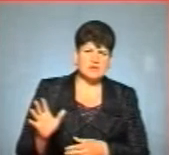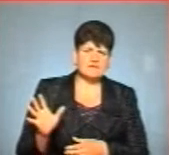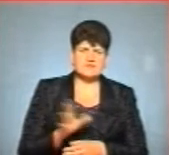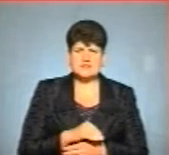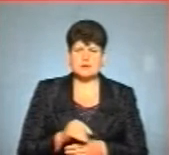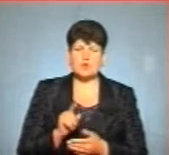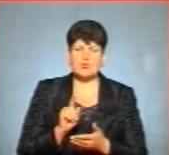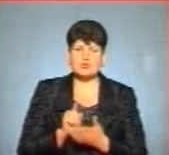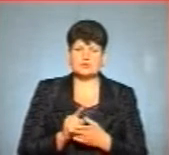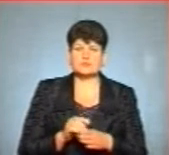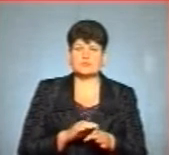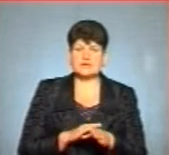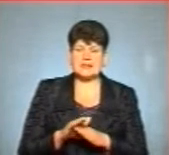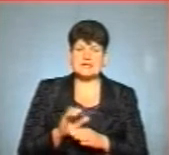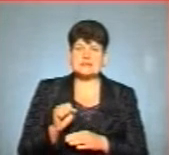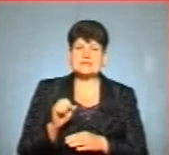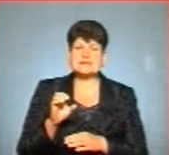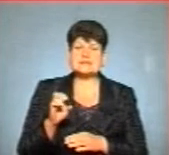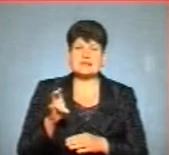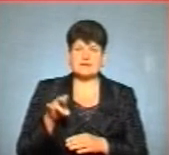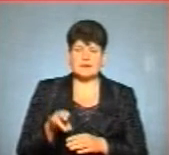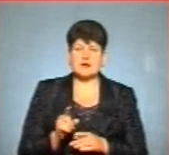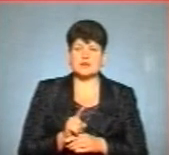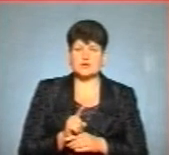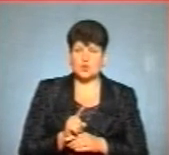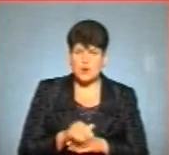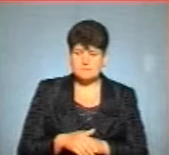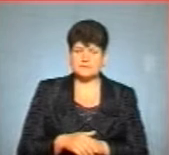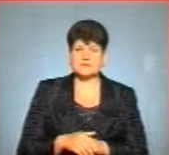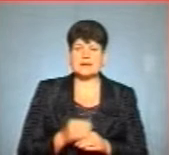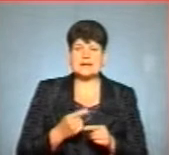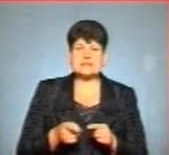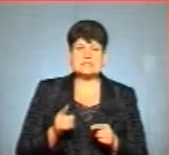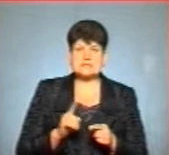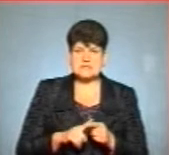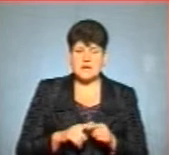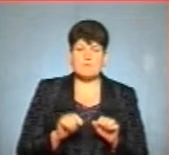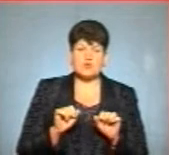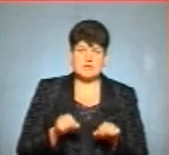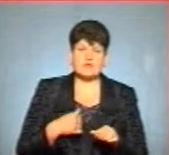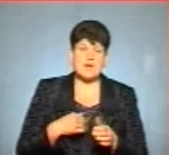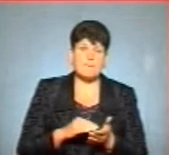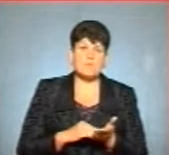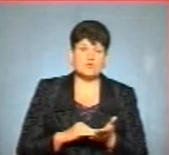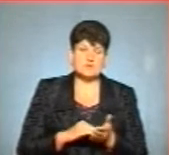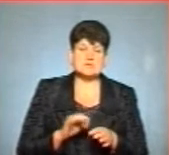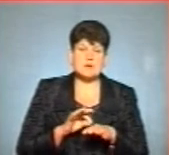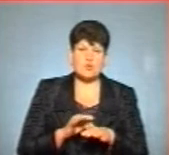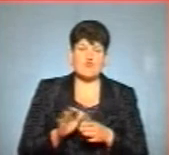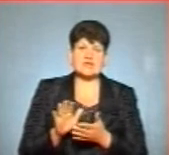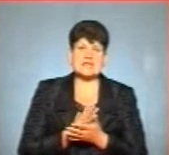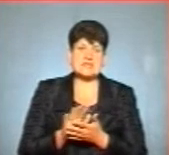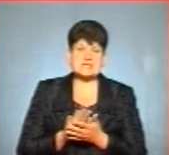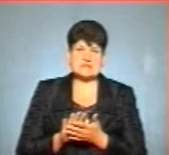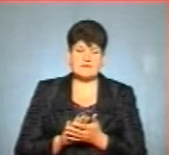обов'язкове дотримання санітарних норм. Власне, це, можливо, я повторюся, це проведення дезінфекції